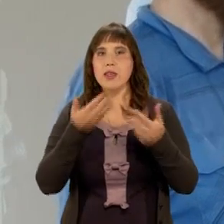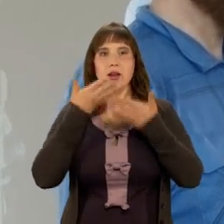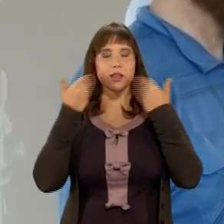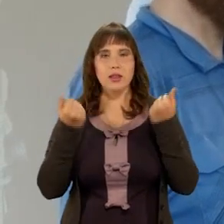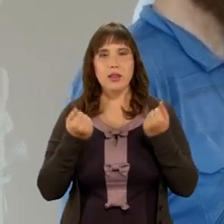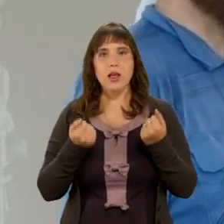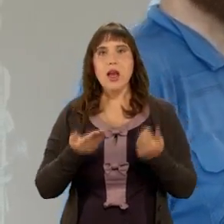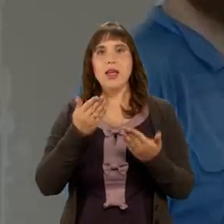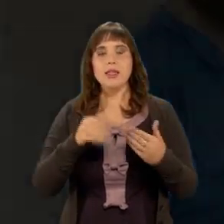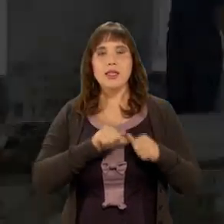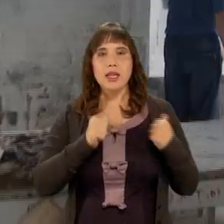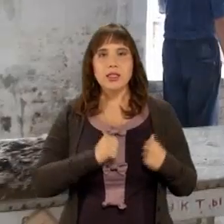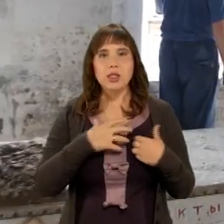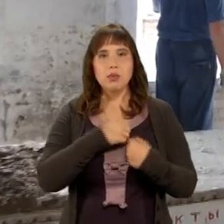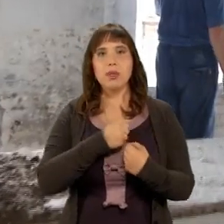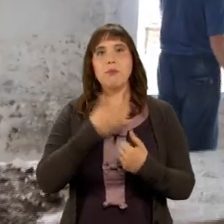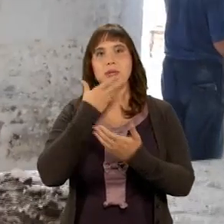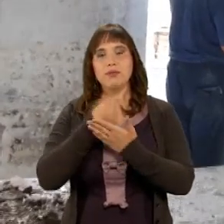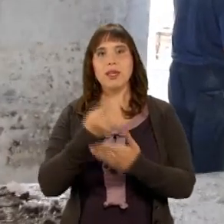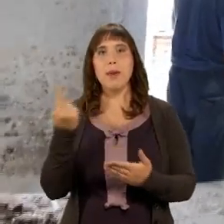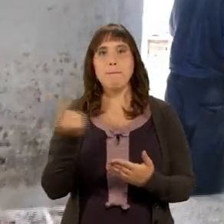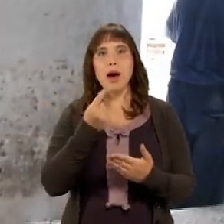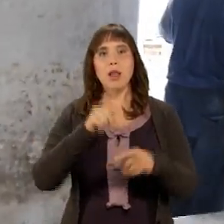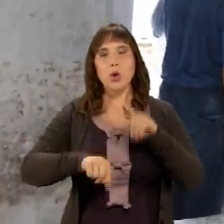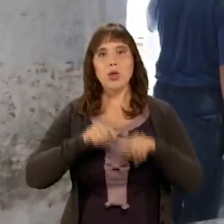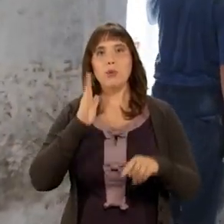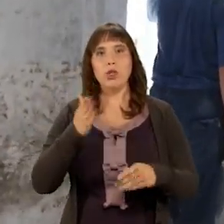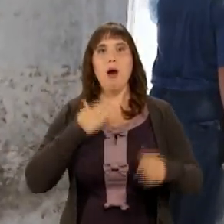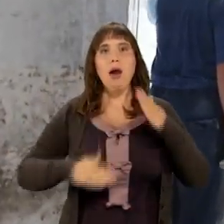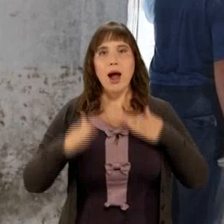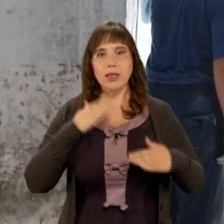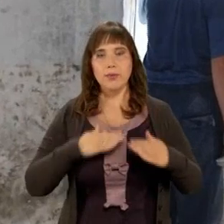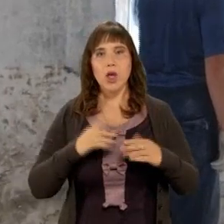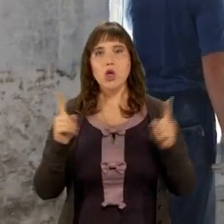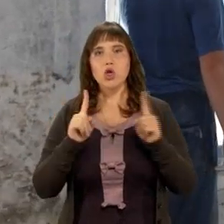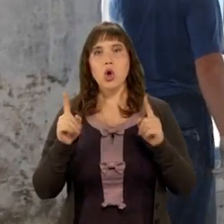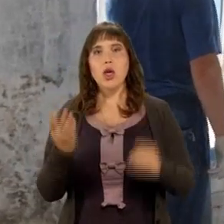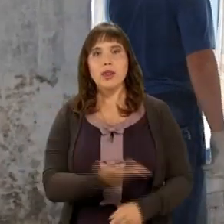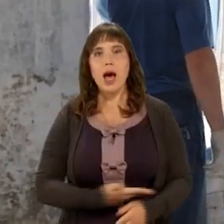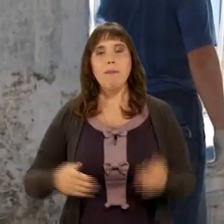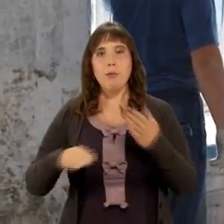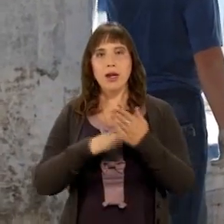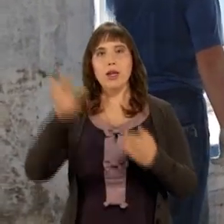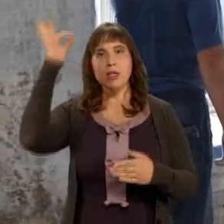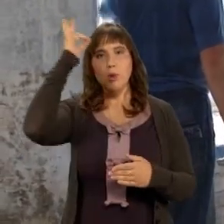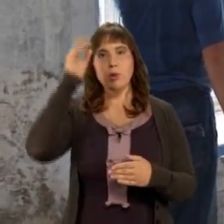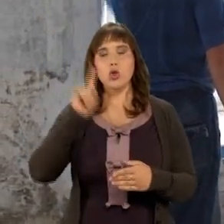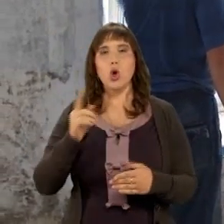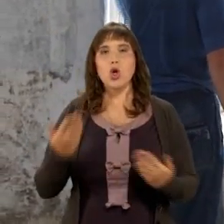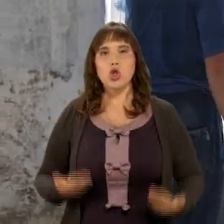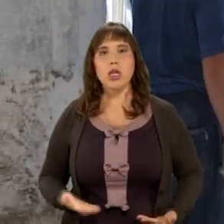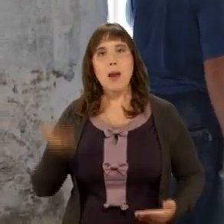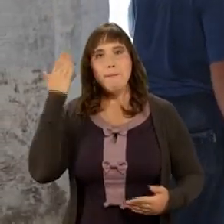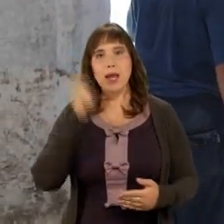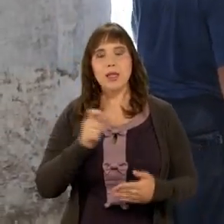нисколько. И, конечно, у кого-то, если сердце защемит по своей малой родине, то будем, конечно, рады, чтобы это самое нам помогли. Вспомнят, что здесь были их предки,